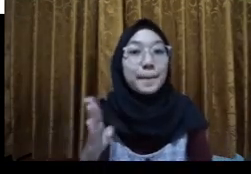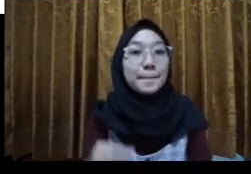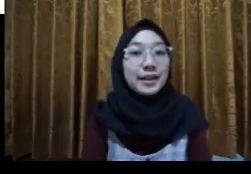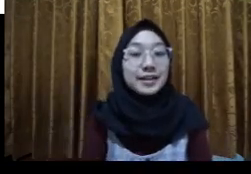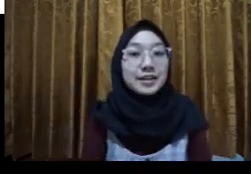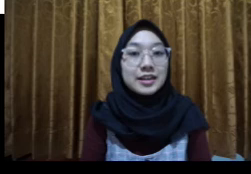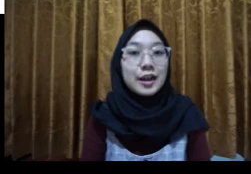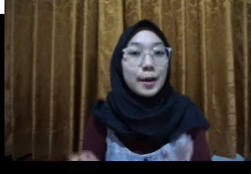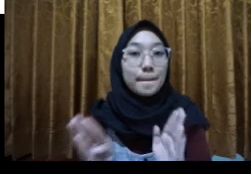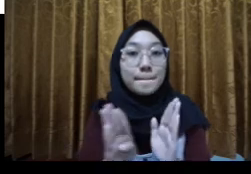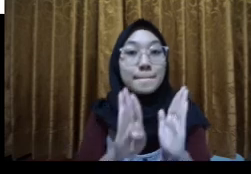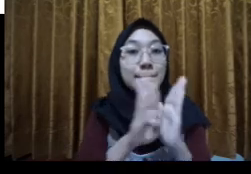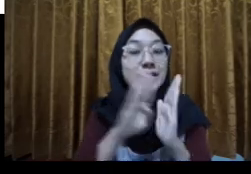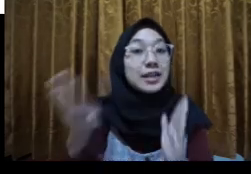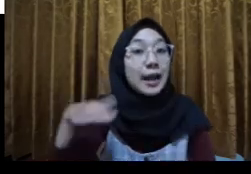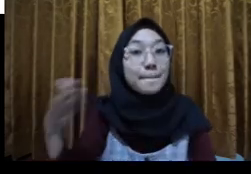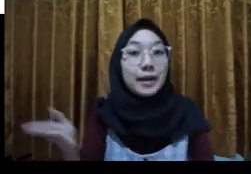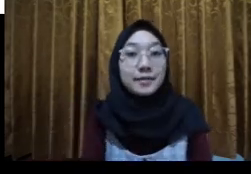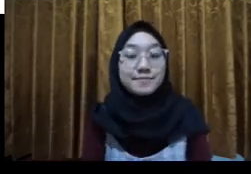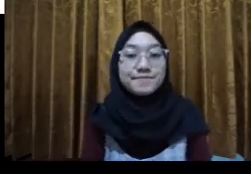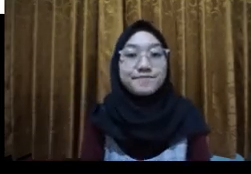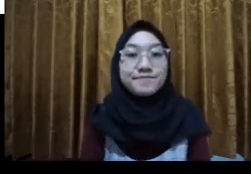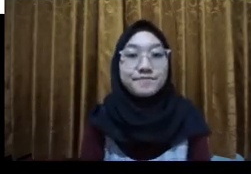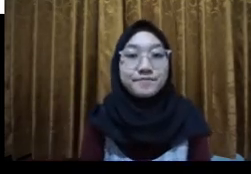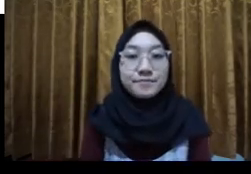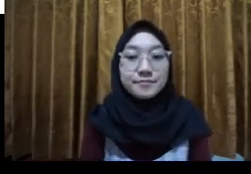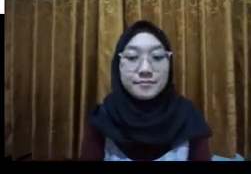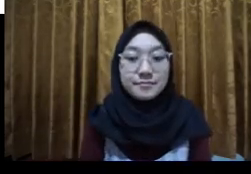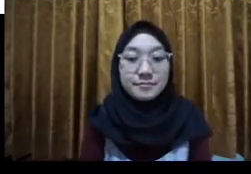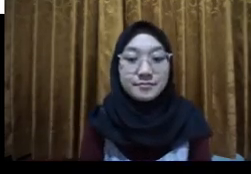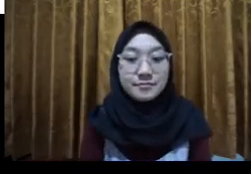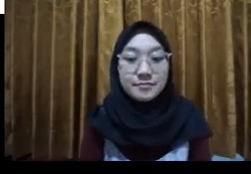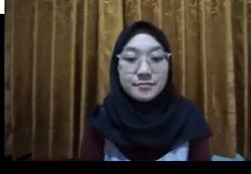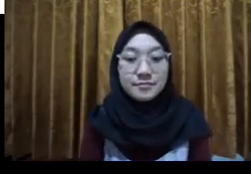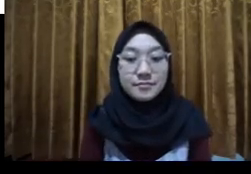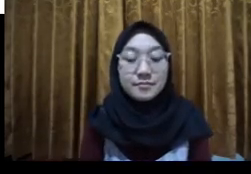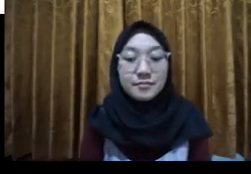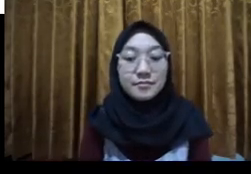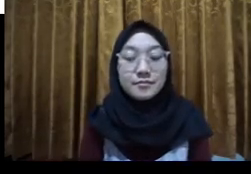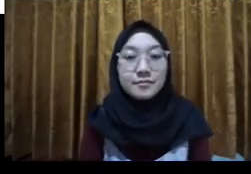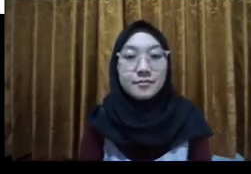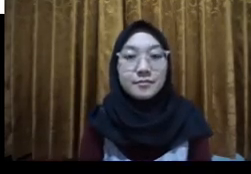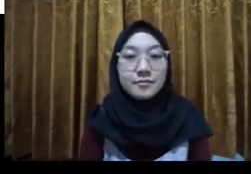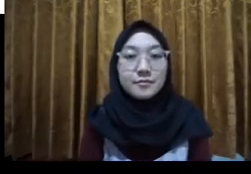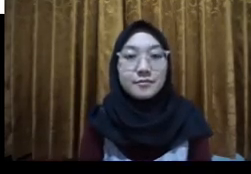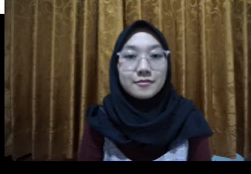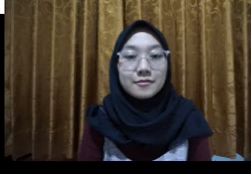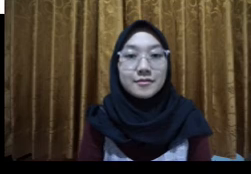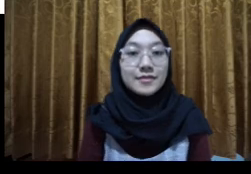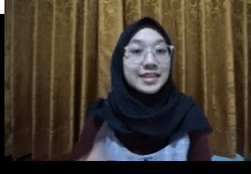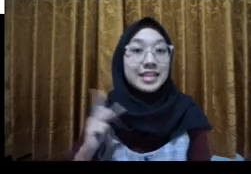langsung kita bisa go to page dengan Ctrl plus G ya. Nah, selain